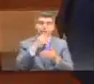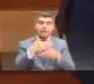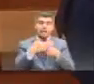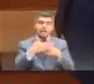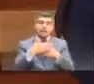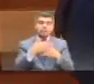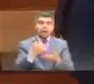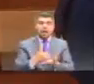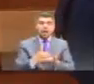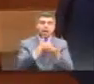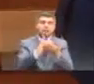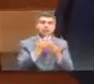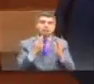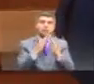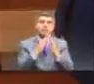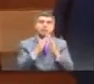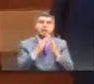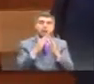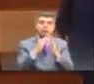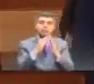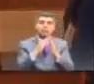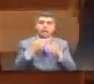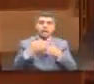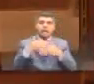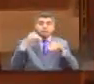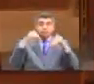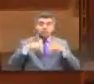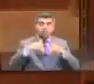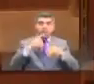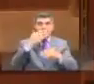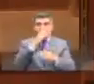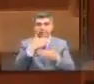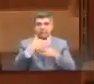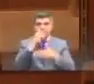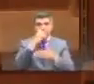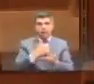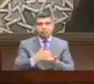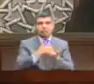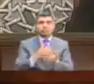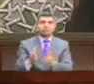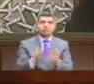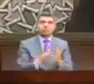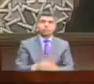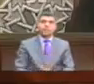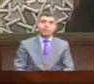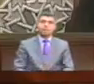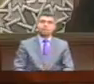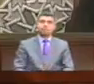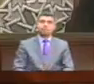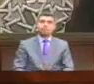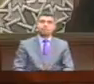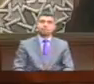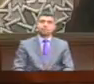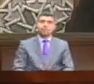للسقوط وان نمر الى التنفيذ في القريب العاجل شكرا السيد الوزير السيد محترم